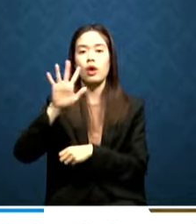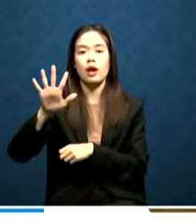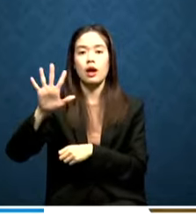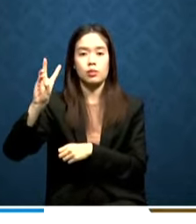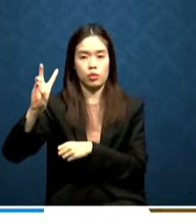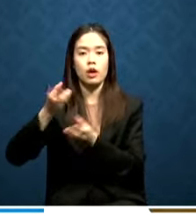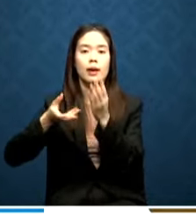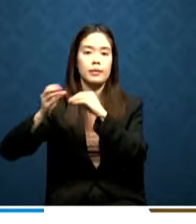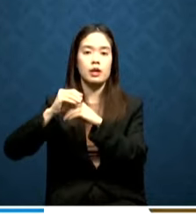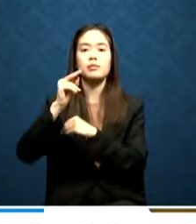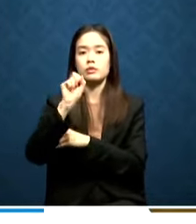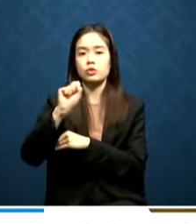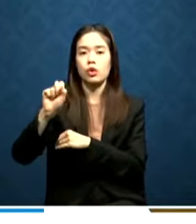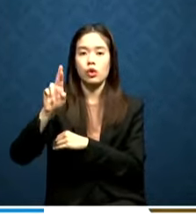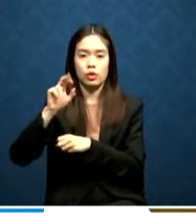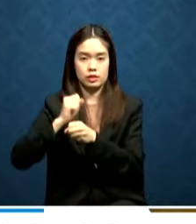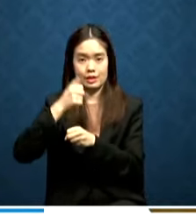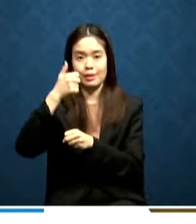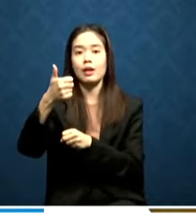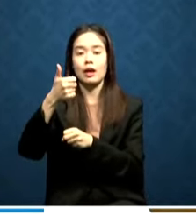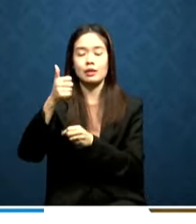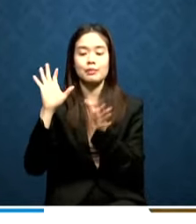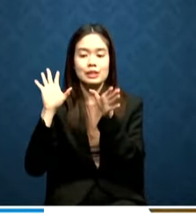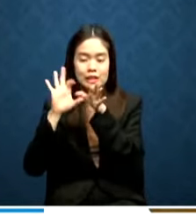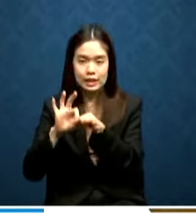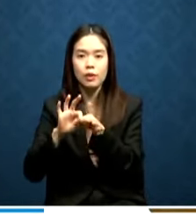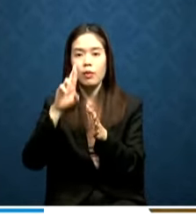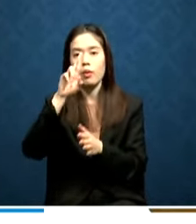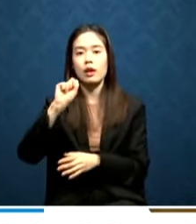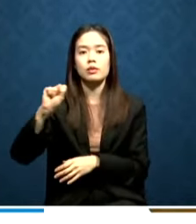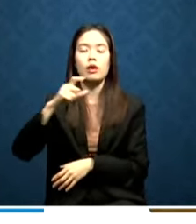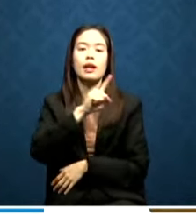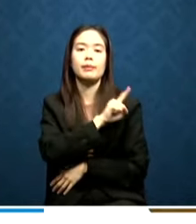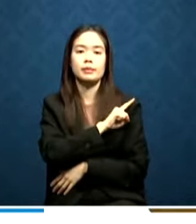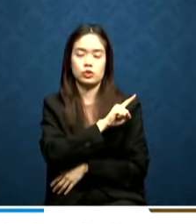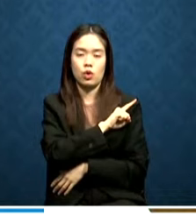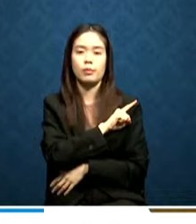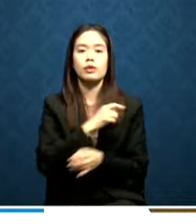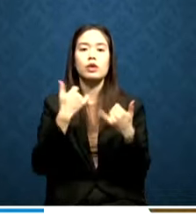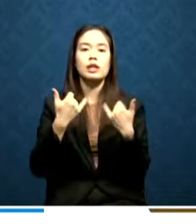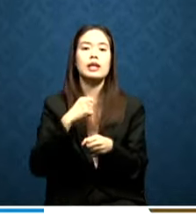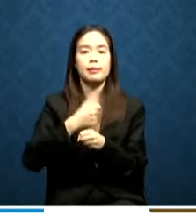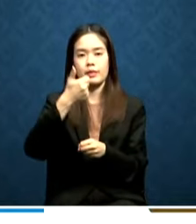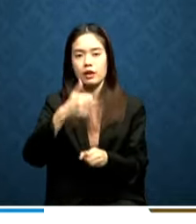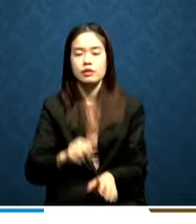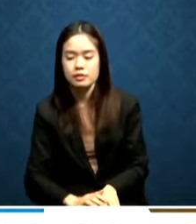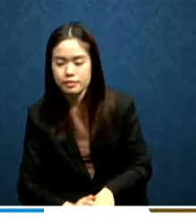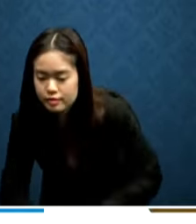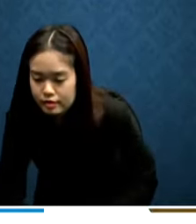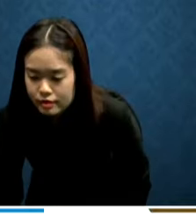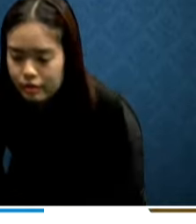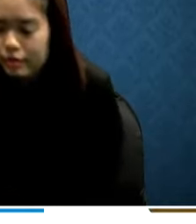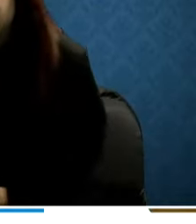รได้ให้มีเพราะว่ามันเป็นเรื่องของรัฐสภาเป็นคนทำนะครับก็ตรงนั้นก็จะได้นะครับท่านอารมณ์กฎนักวร